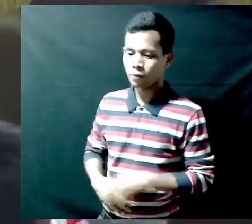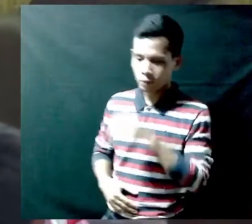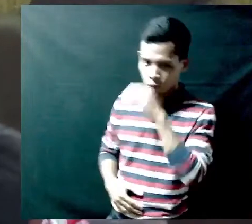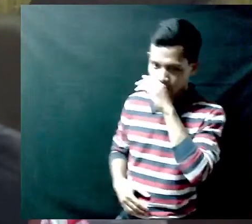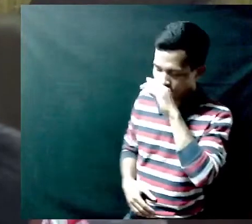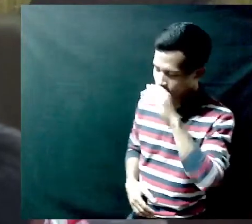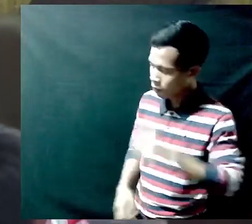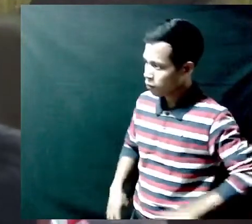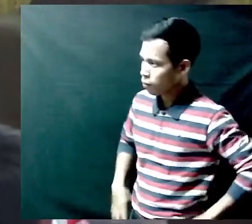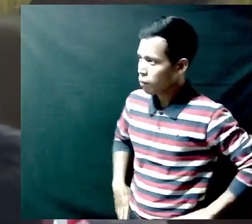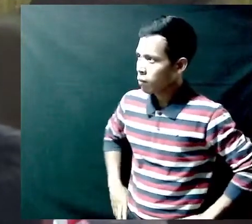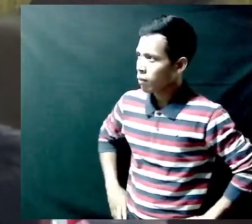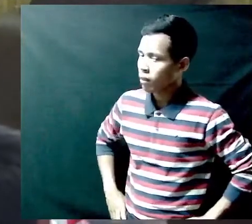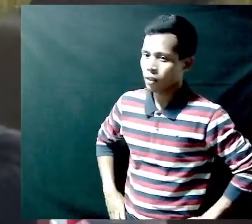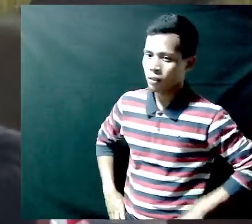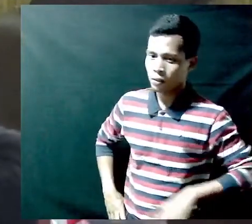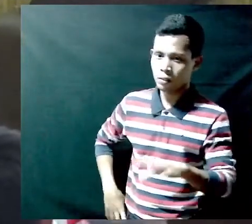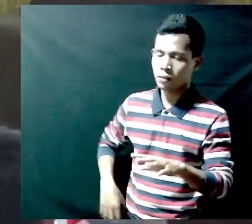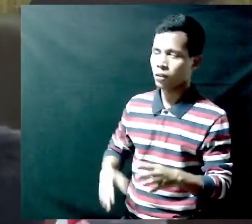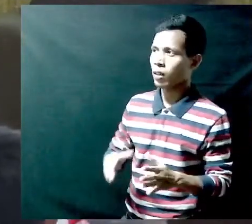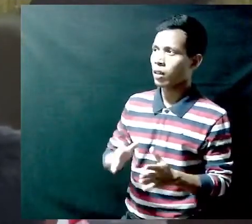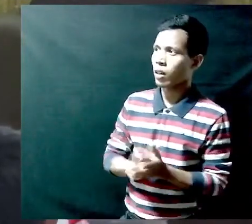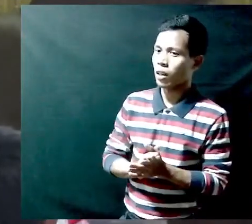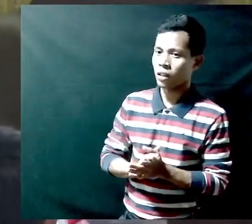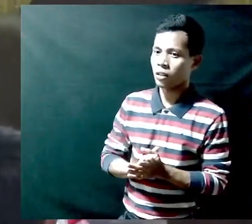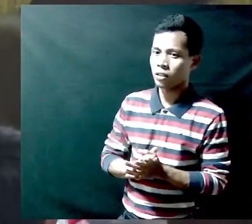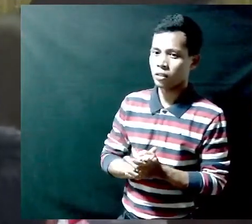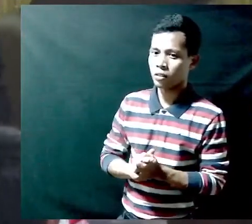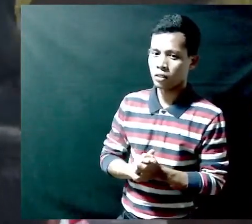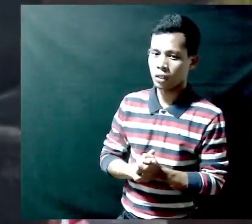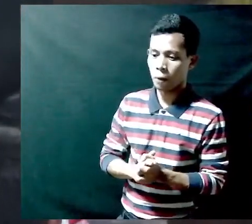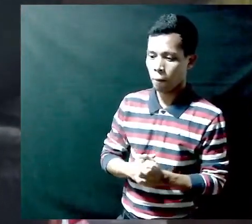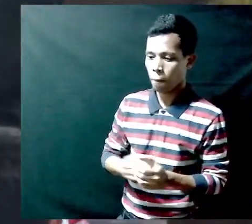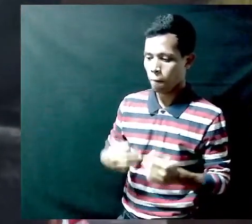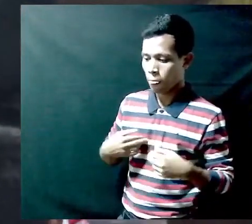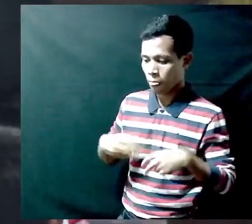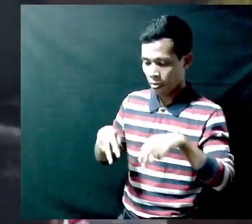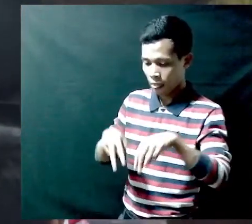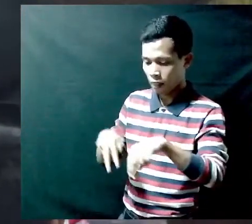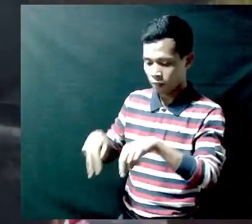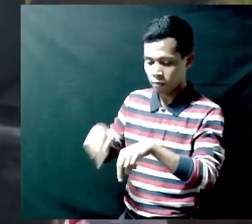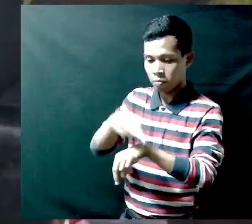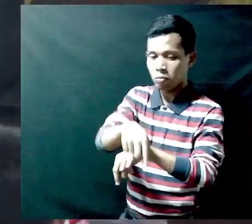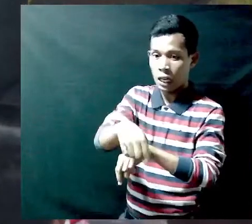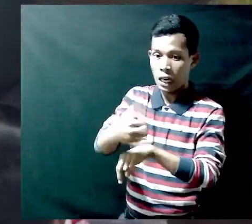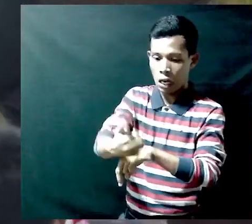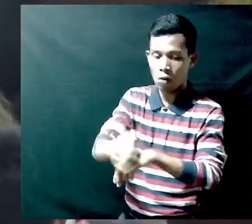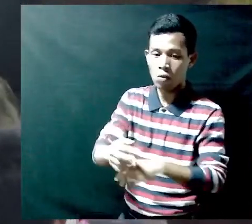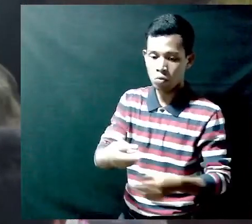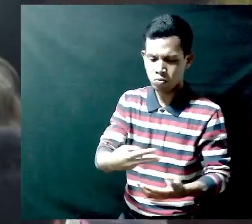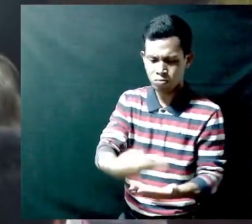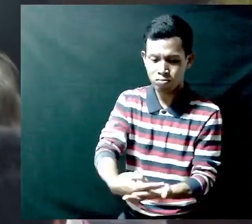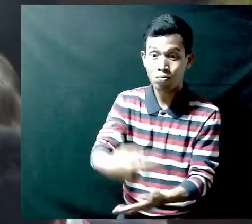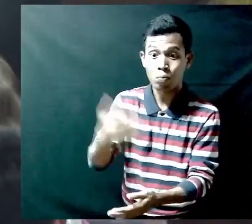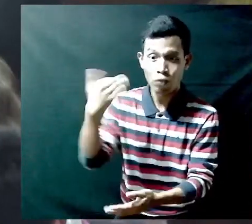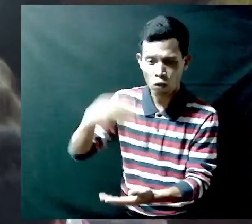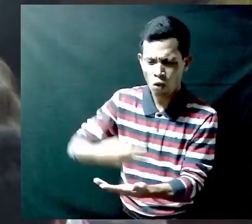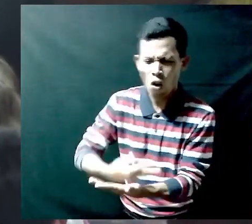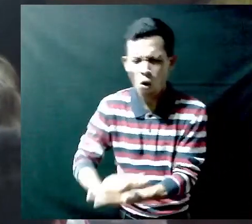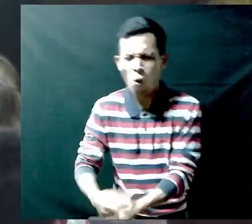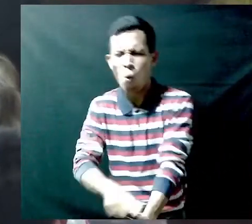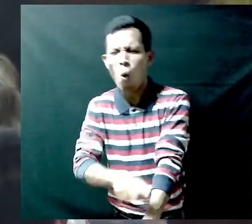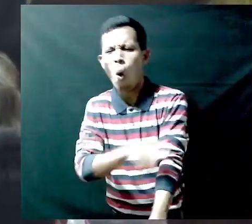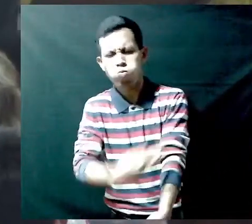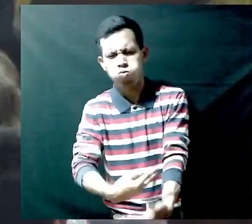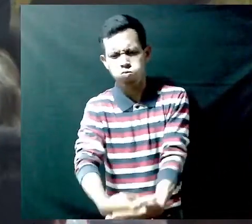nag-dwell sa spotlight. Yung spotlight, ginanon niya kagad kay Lord. Sabi niya, sandali lang. Why are you looking at us as if we were